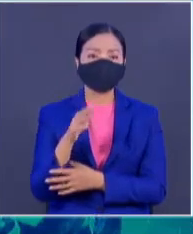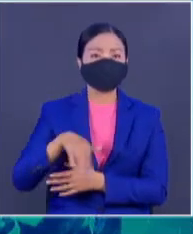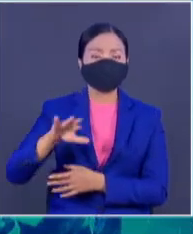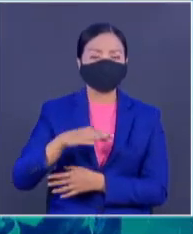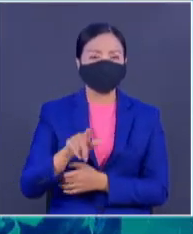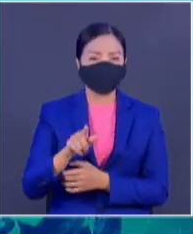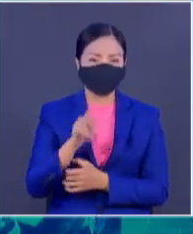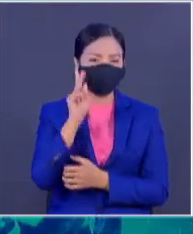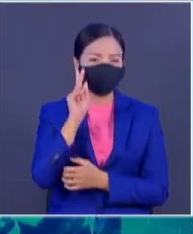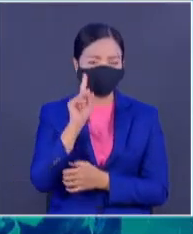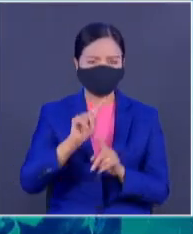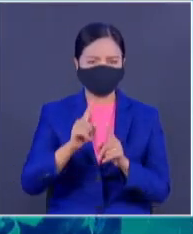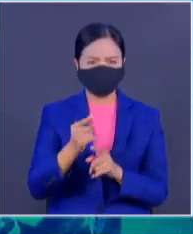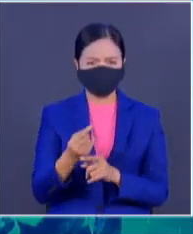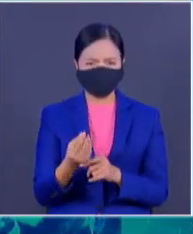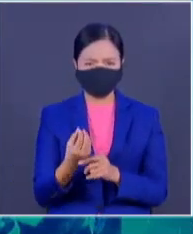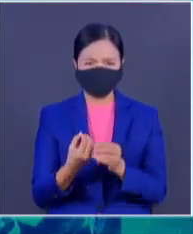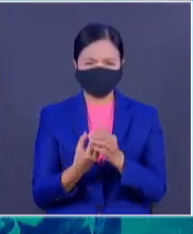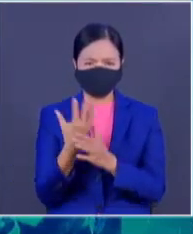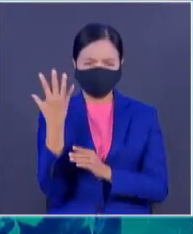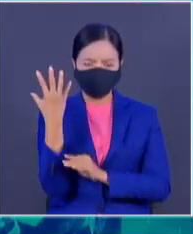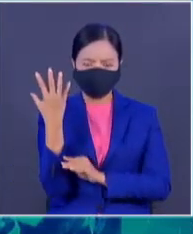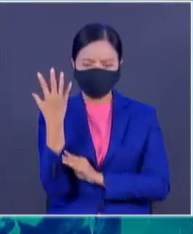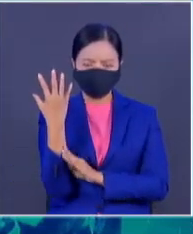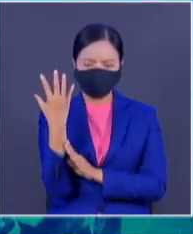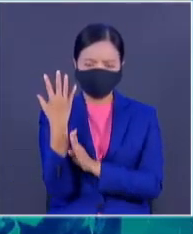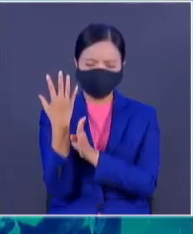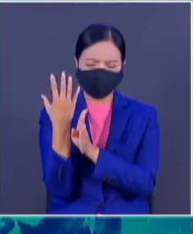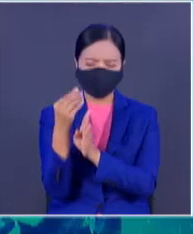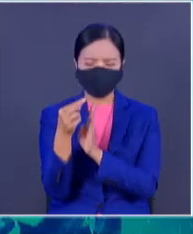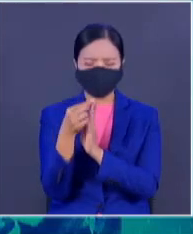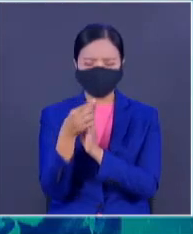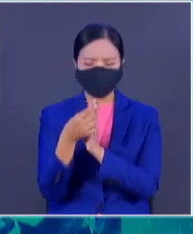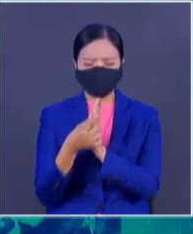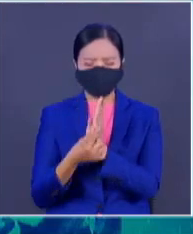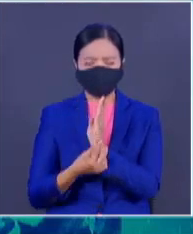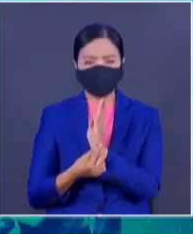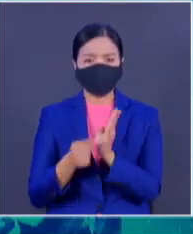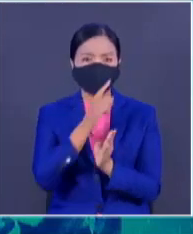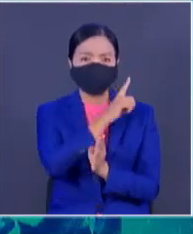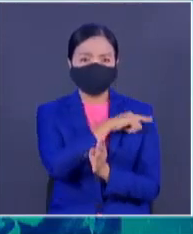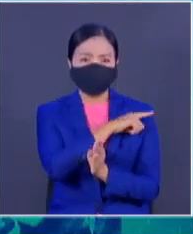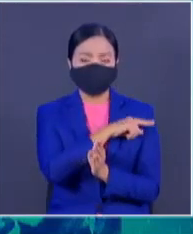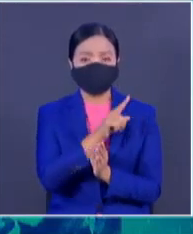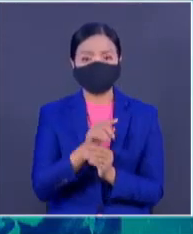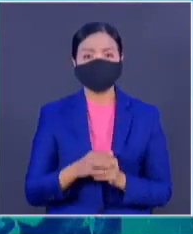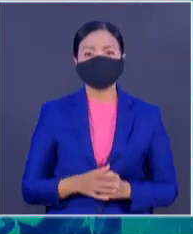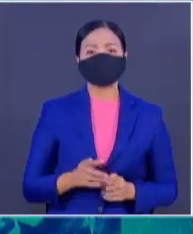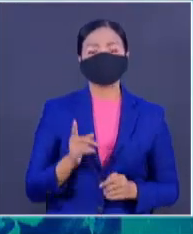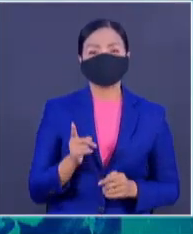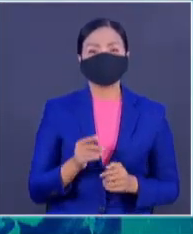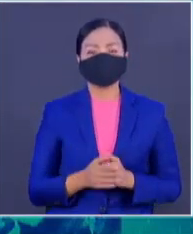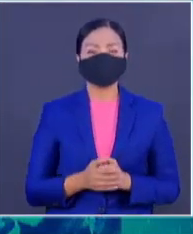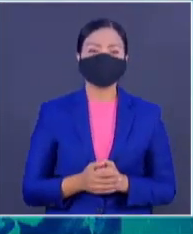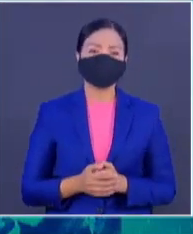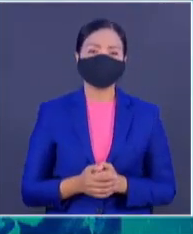ออยู่1กอที่มันกลายมาเป็นด่างมีแถบสีขาวขึ้นมาแล้วพอสืบสาวราวเรื่องไปกลายเป็นว่าเรื่องนี้ครับ